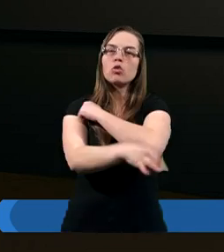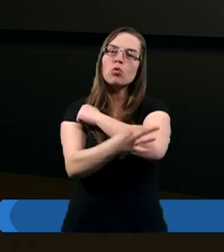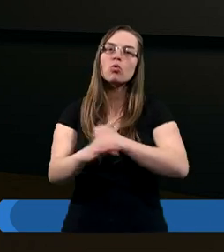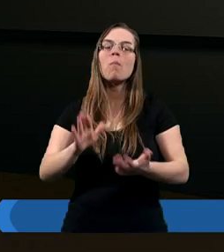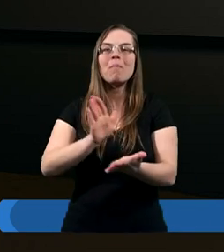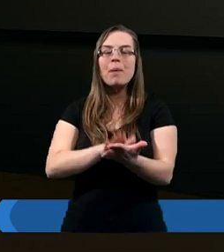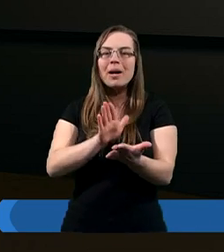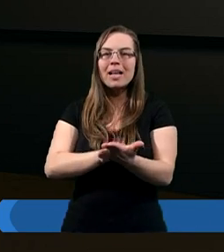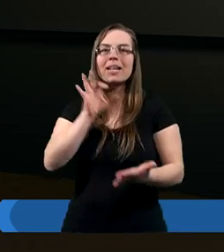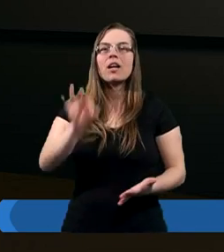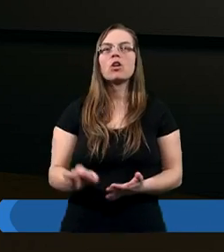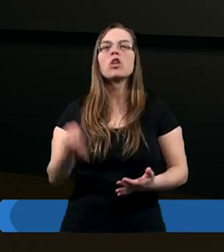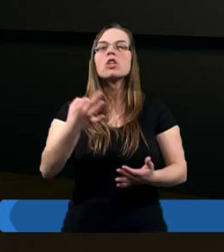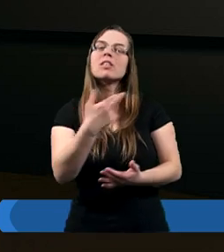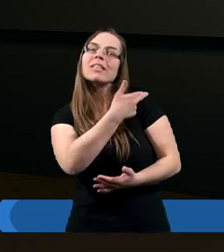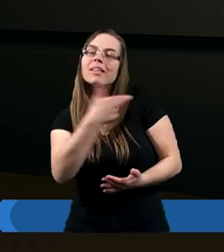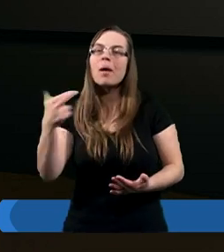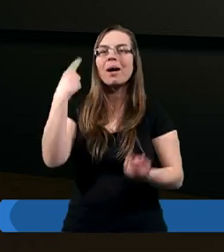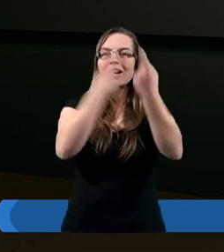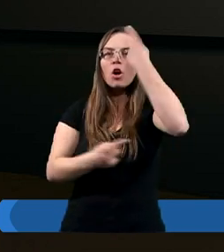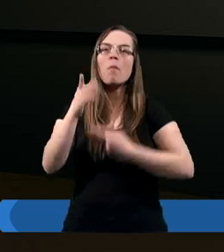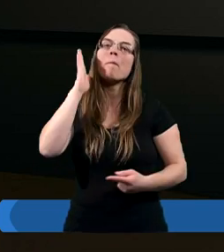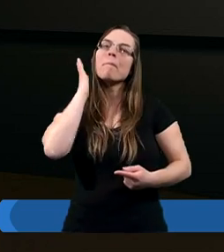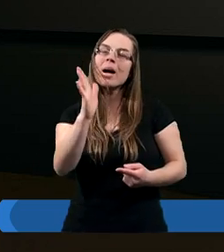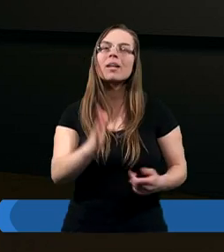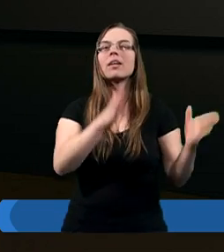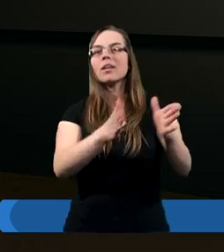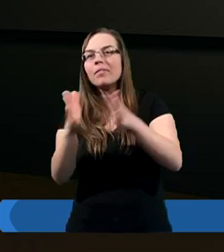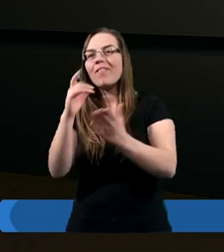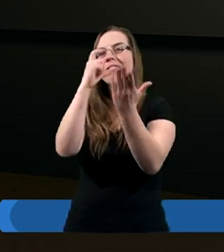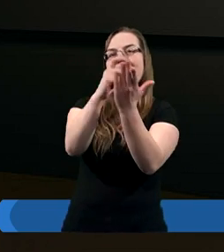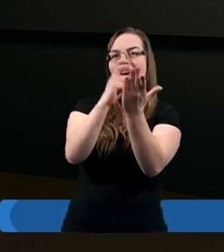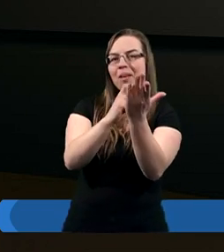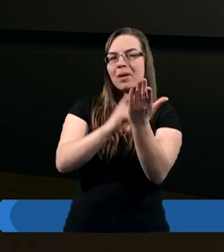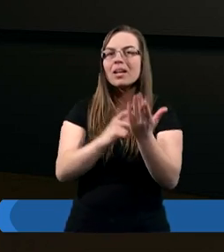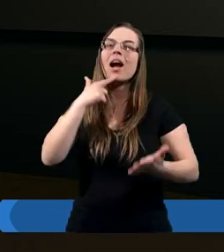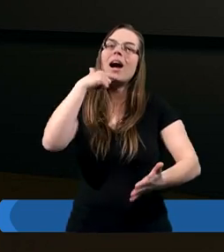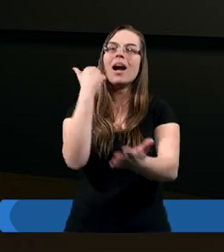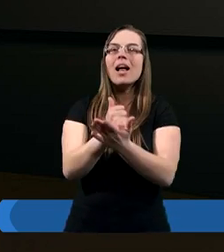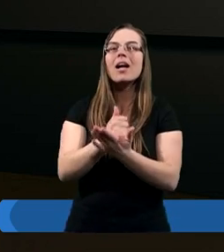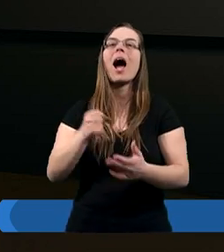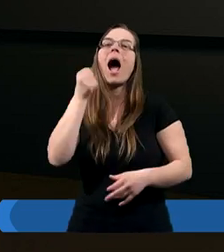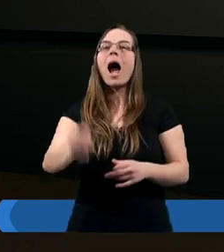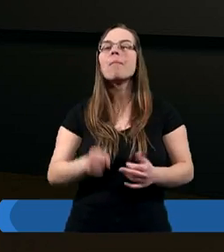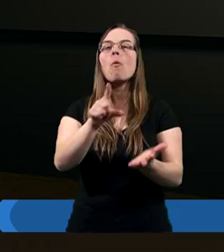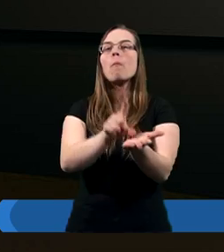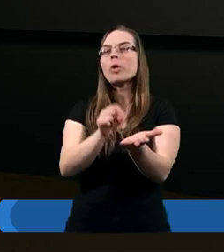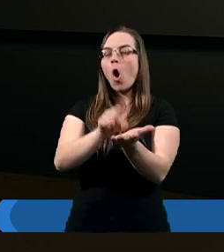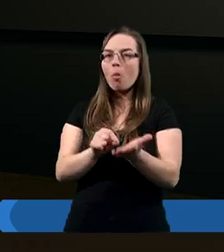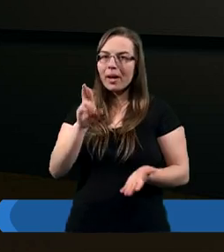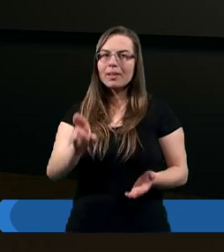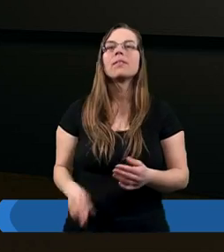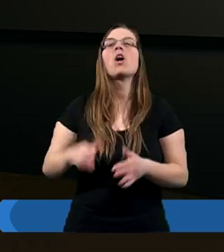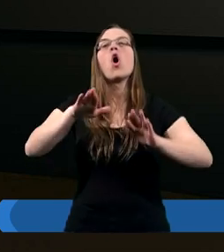biblijnego. Dzisiaj tematem naszych rozważań będą kolejne fragmenty listów apostoła Piotra,